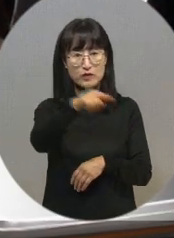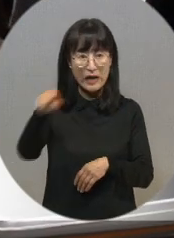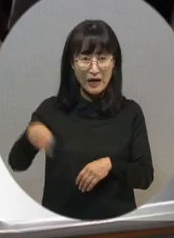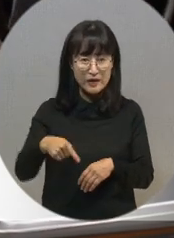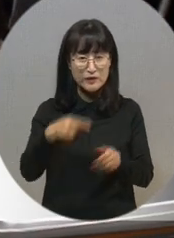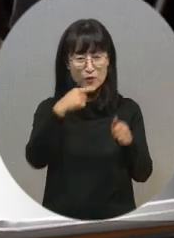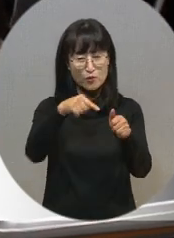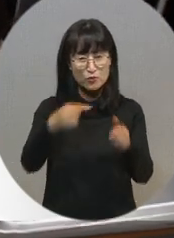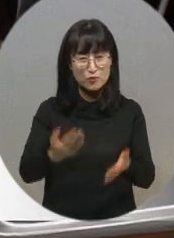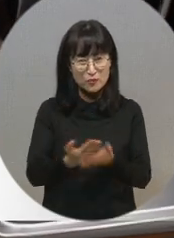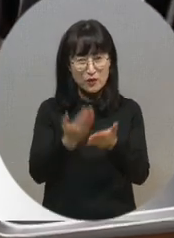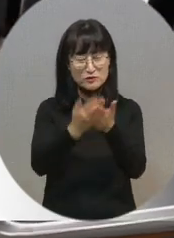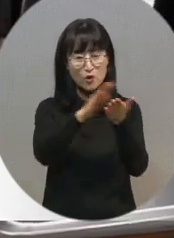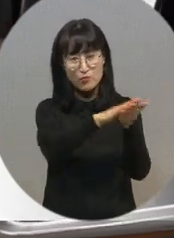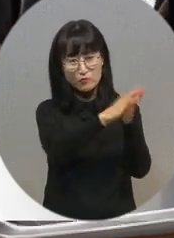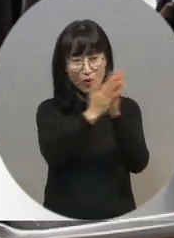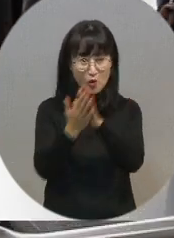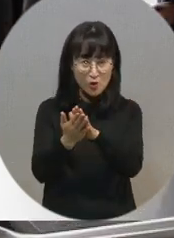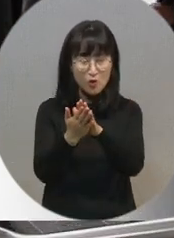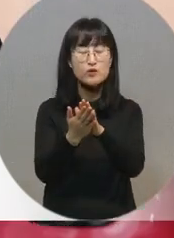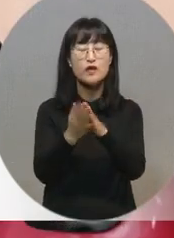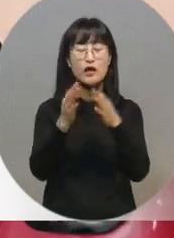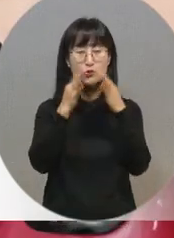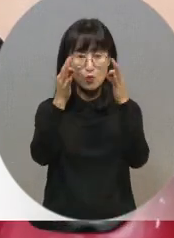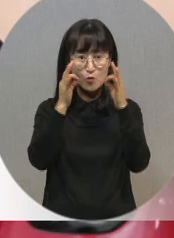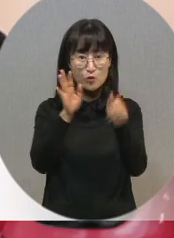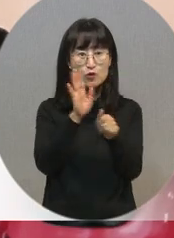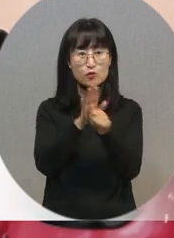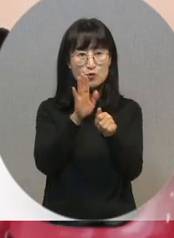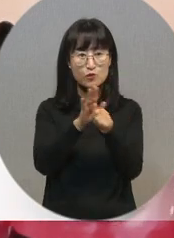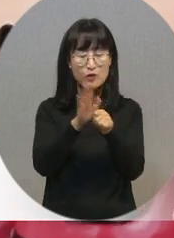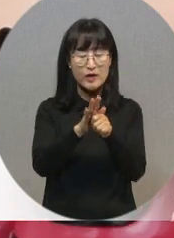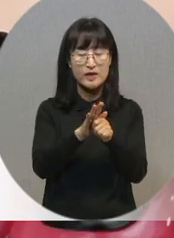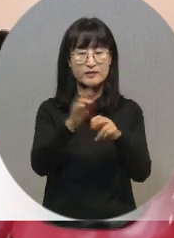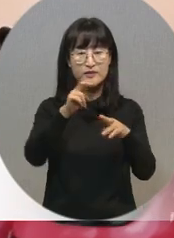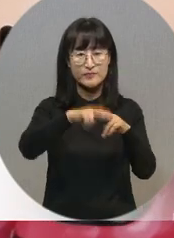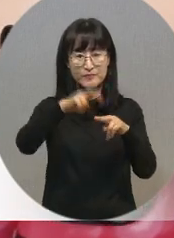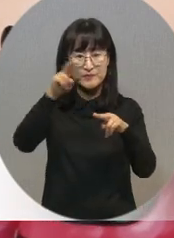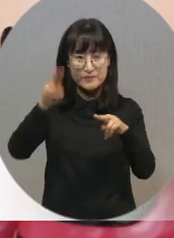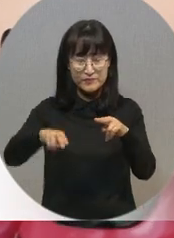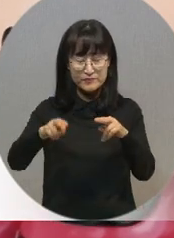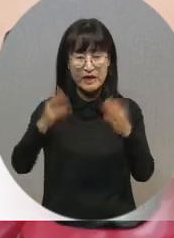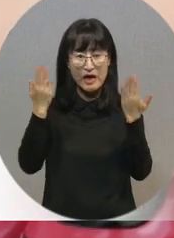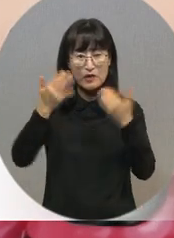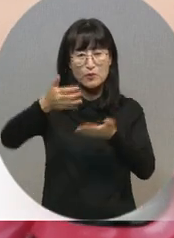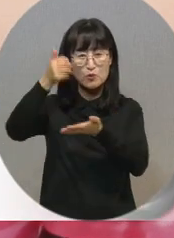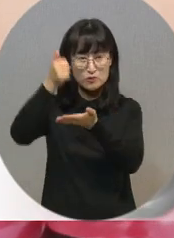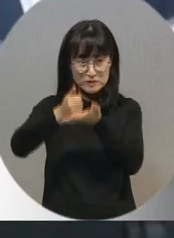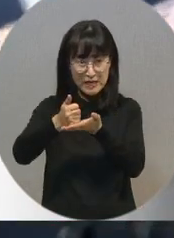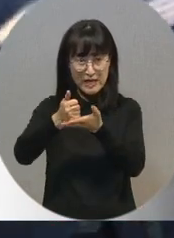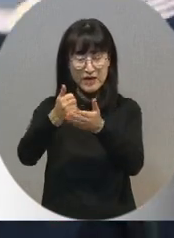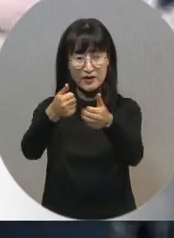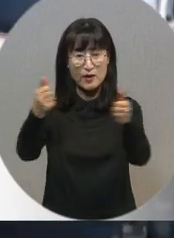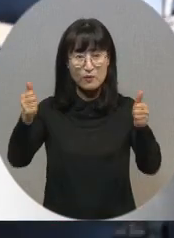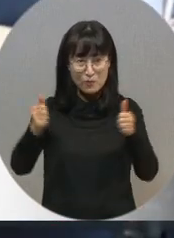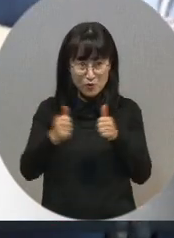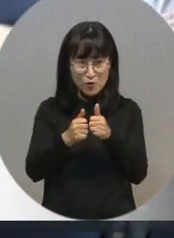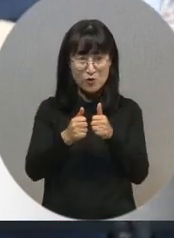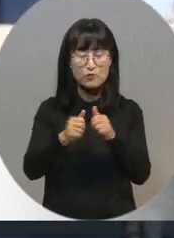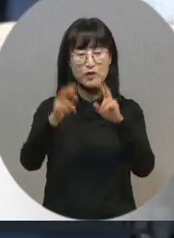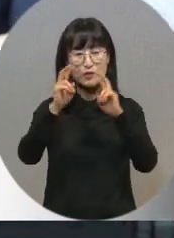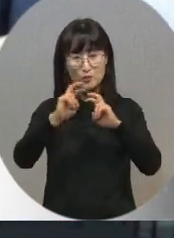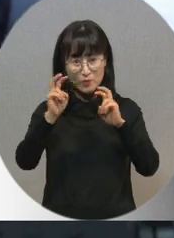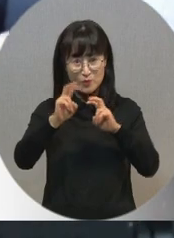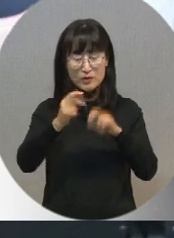변화를 추구하는 퇴임 교장의 모임인 의정부 지역사회교육협의회 회원들이 우크렐레 연주와